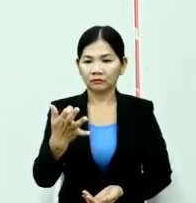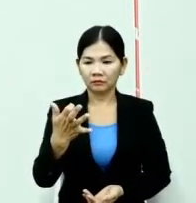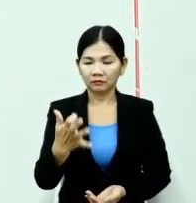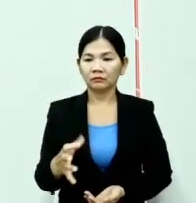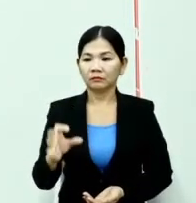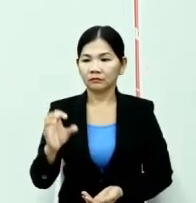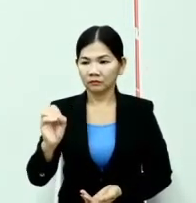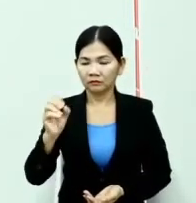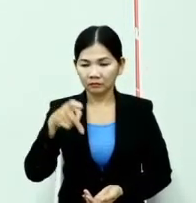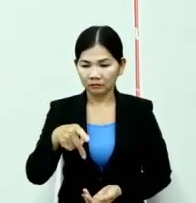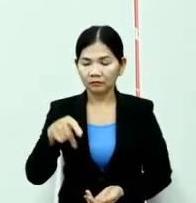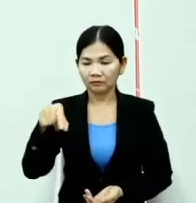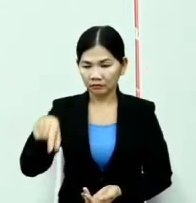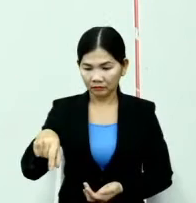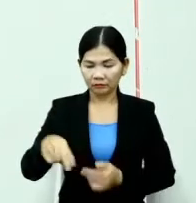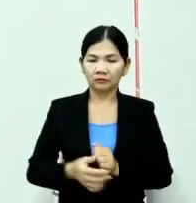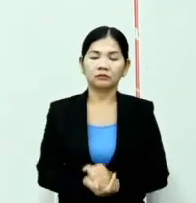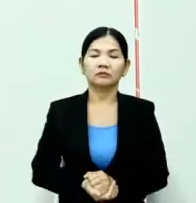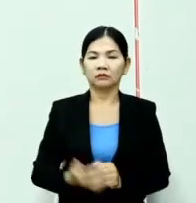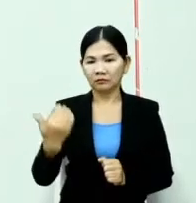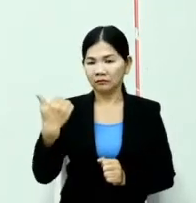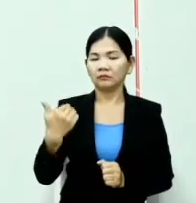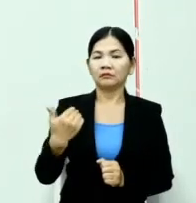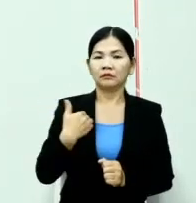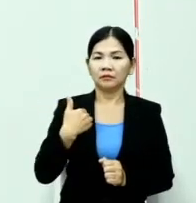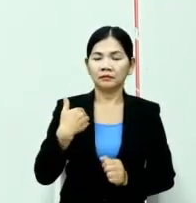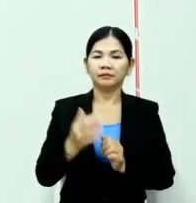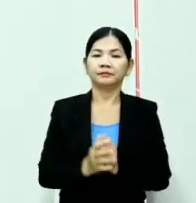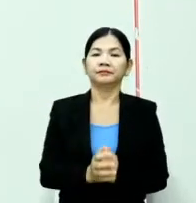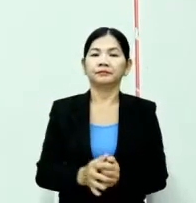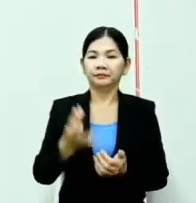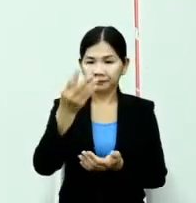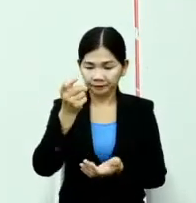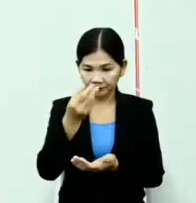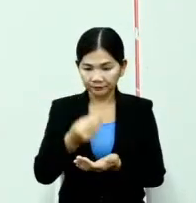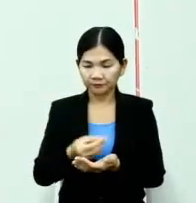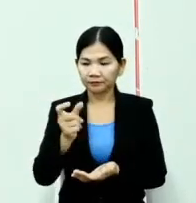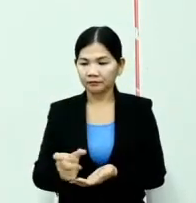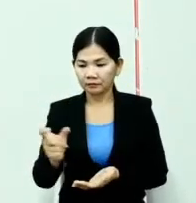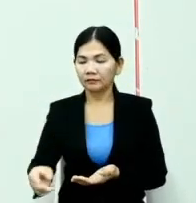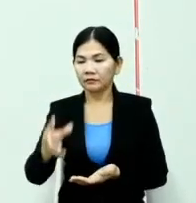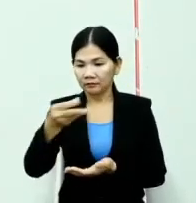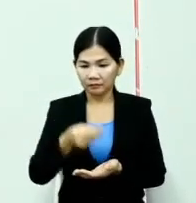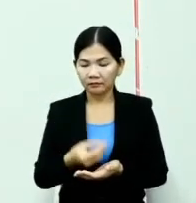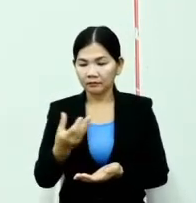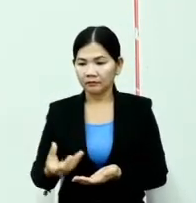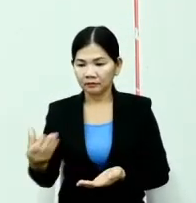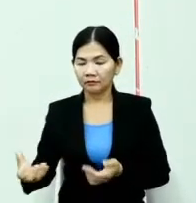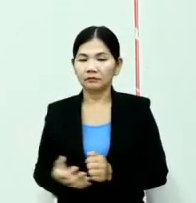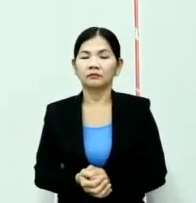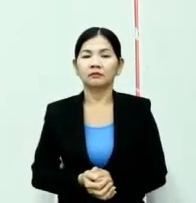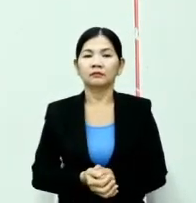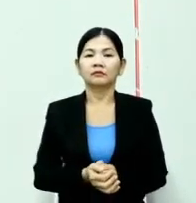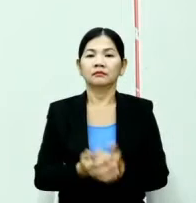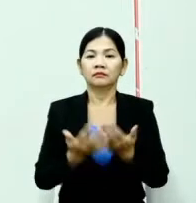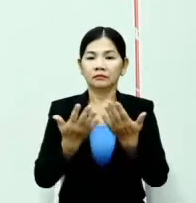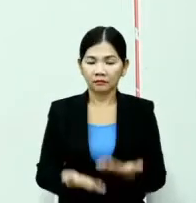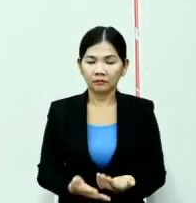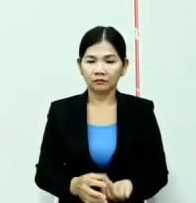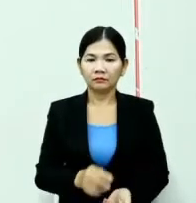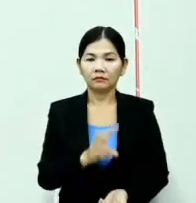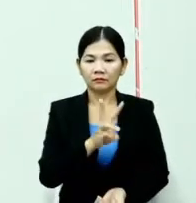5280គីឡូក្រាមចាក្នុងនោះគេផ្ទុកមនុស្សនិងទំនិញបានទម្ងន់